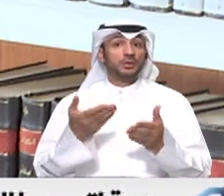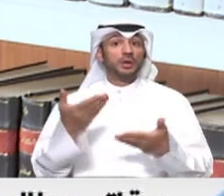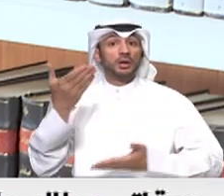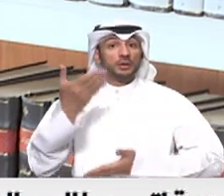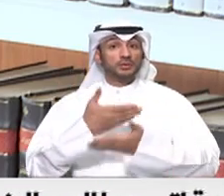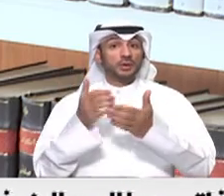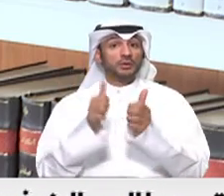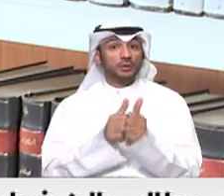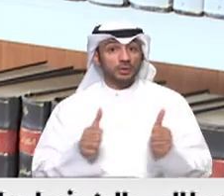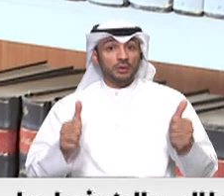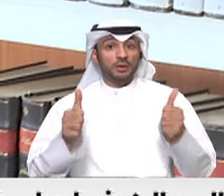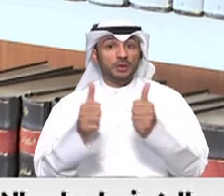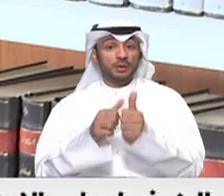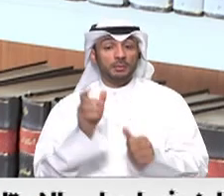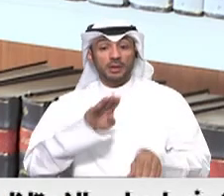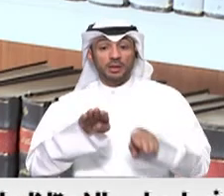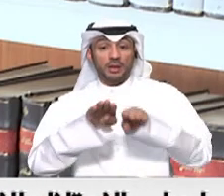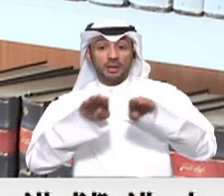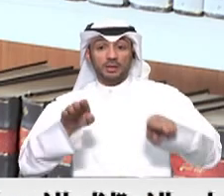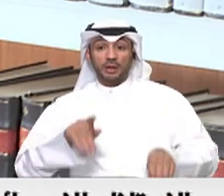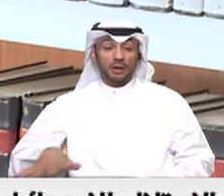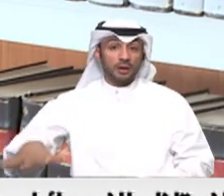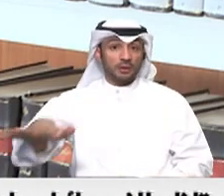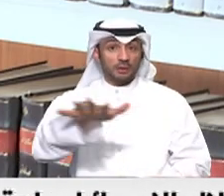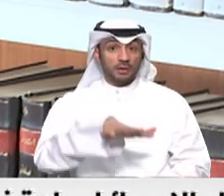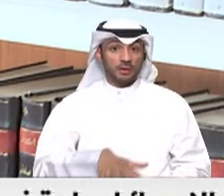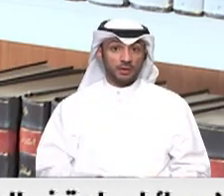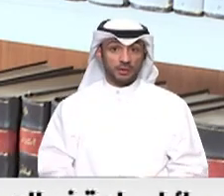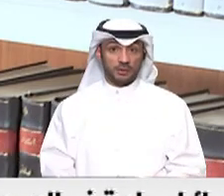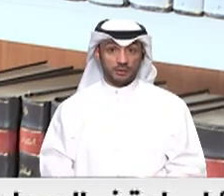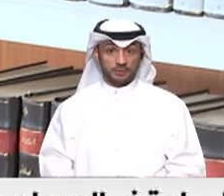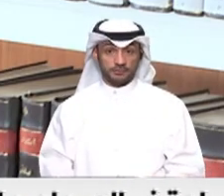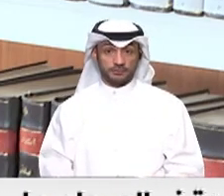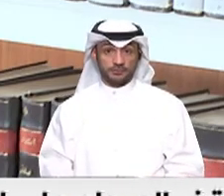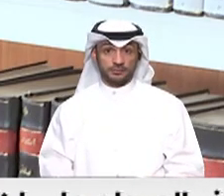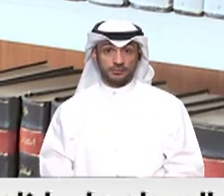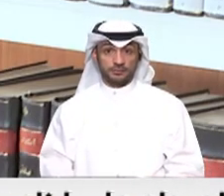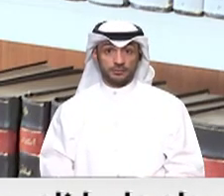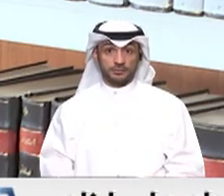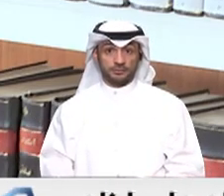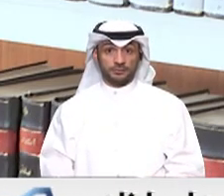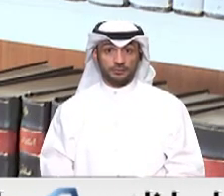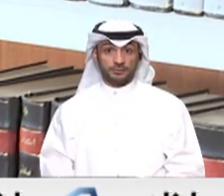للثروه وتعزيز العداله الاجتماعيه والحفاظ على البيئه فيصل الجاسم قناه الاخبار